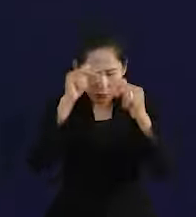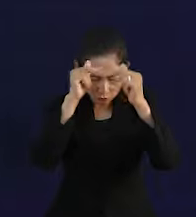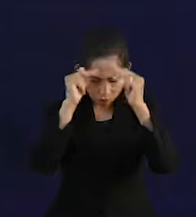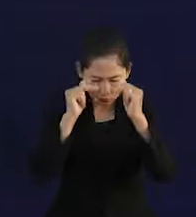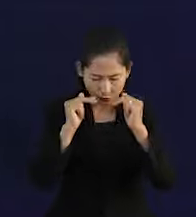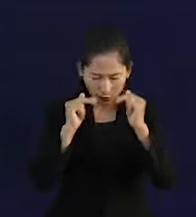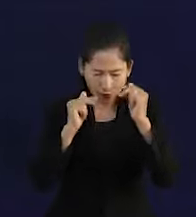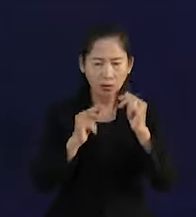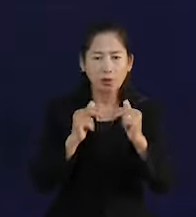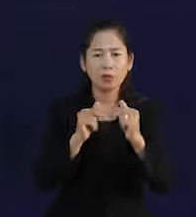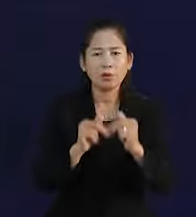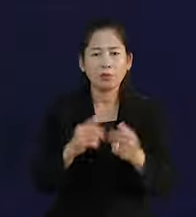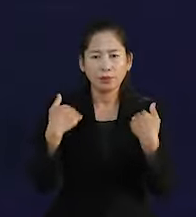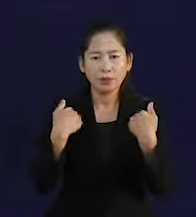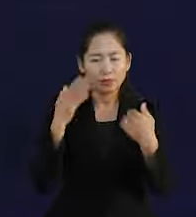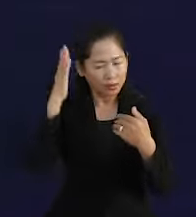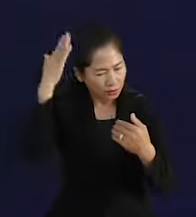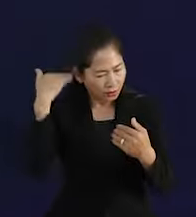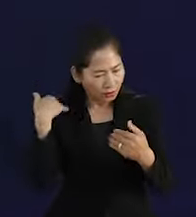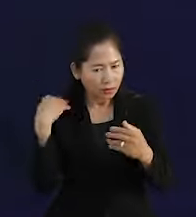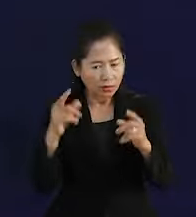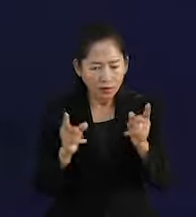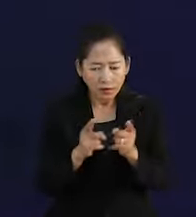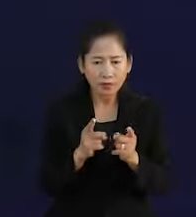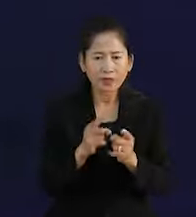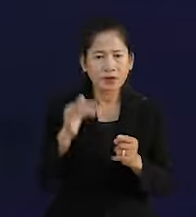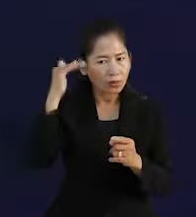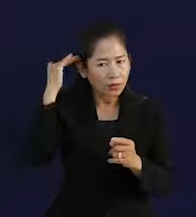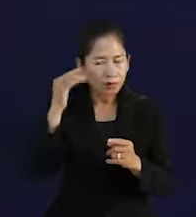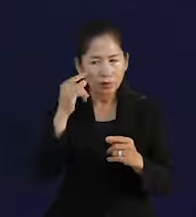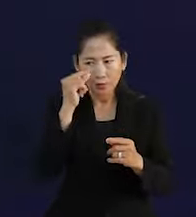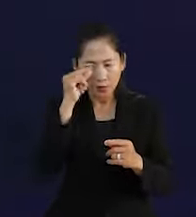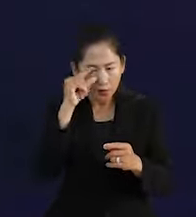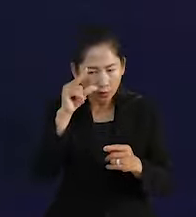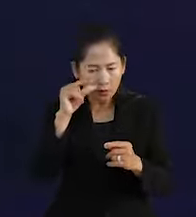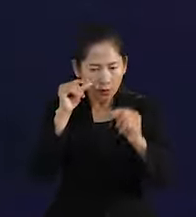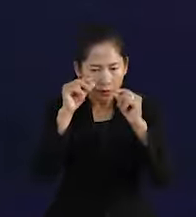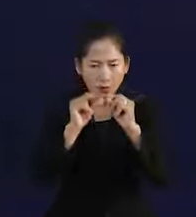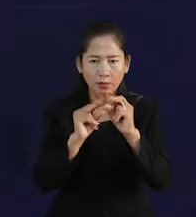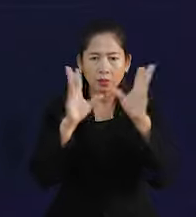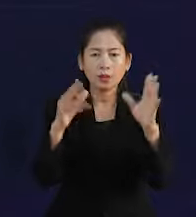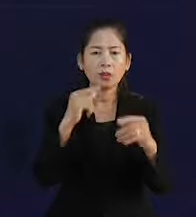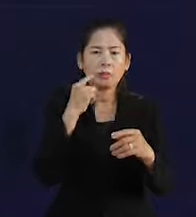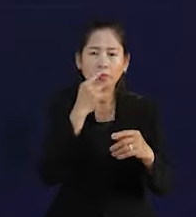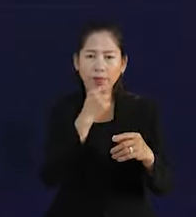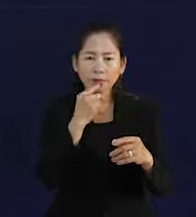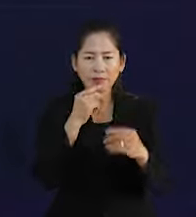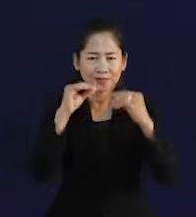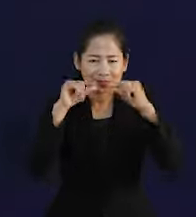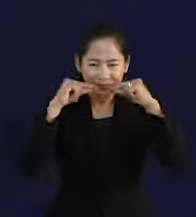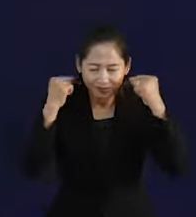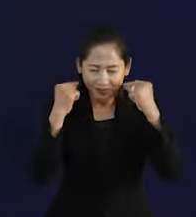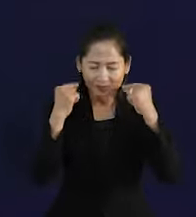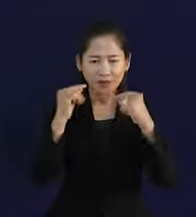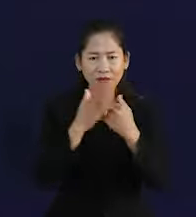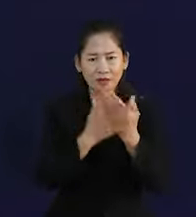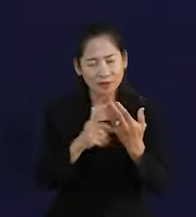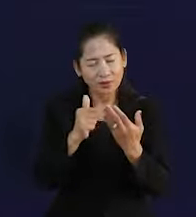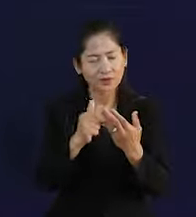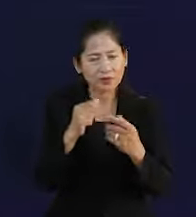មូលទ្រវែងនិងមានសក់ស្លោតខ្លីគាត់មានភ្នែកធំភ្លឺថ្លាបបោមាត់ញញឹមស្រស់សមនឹ